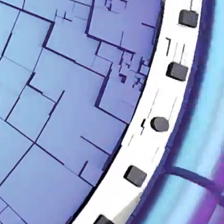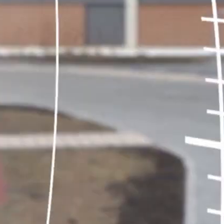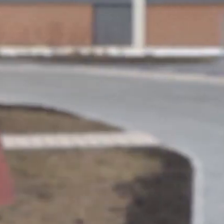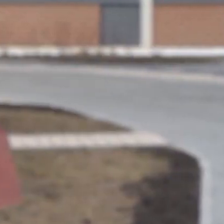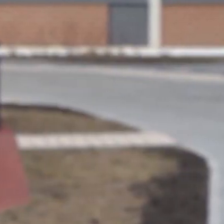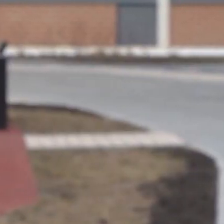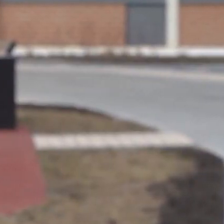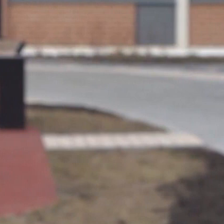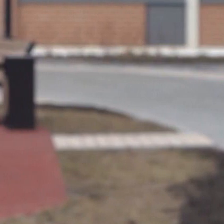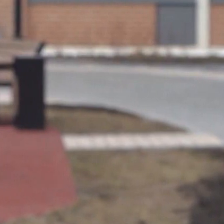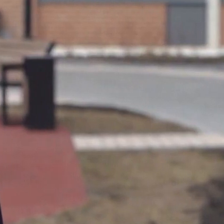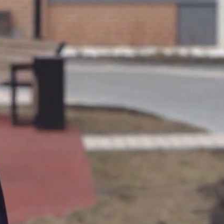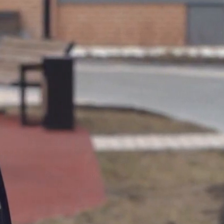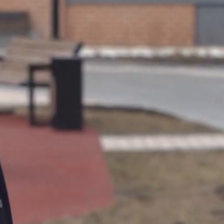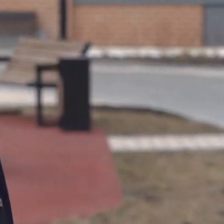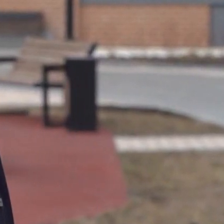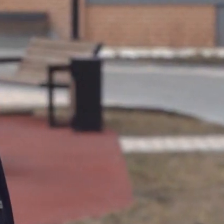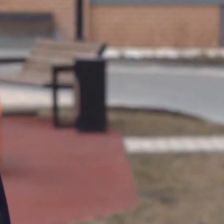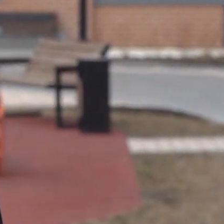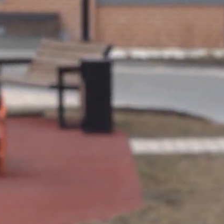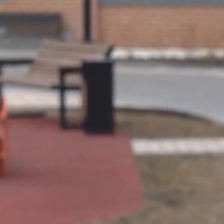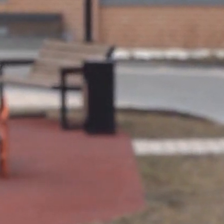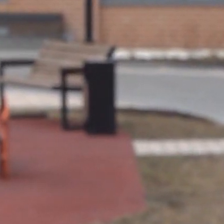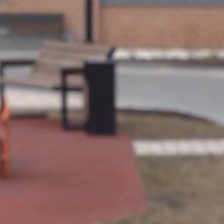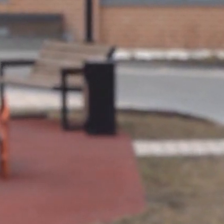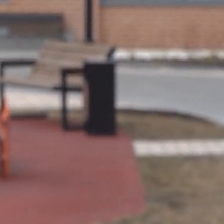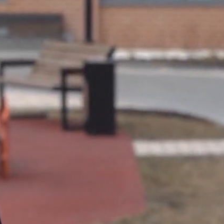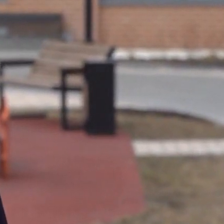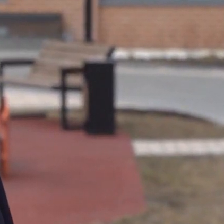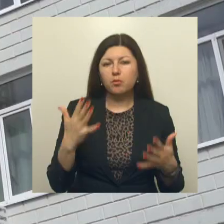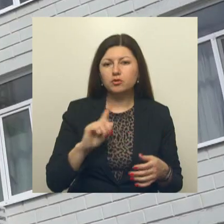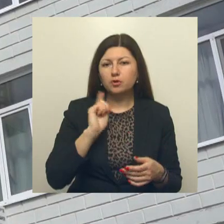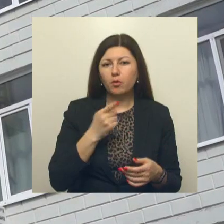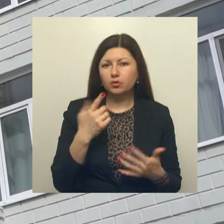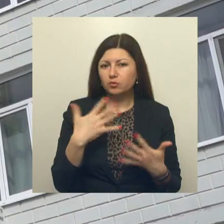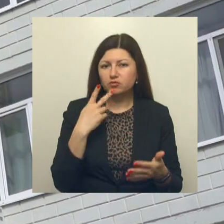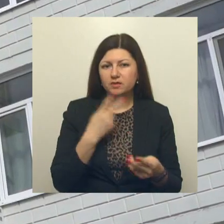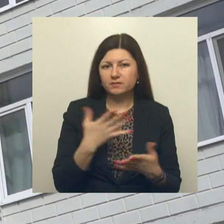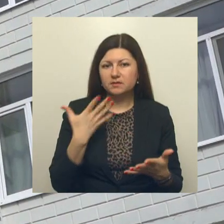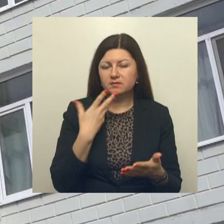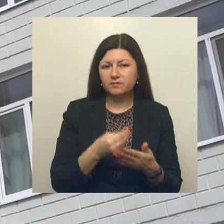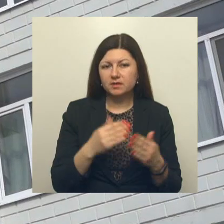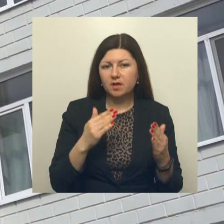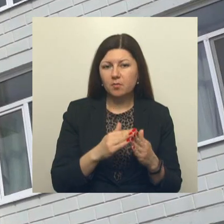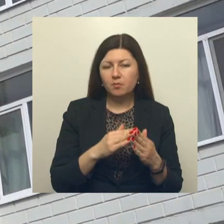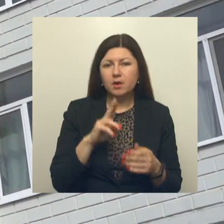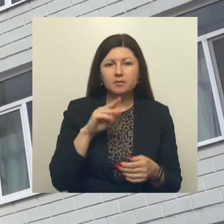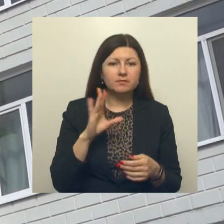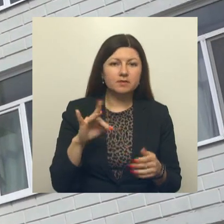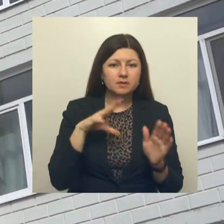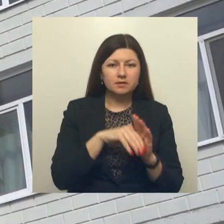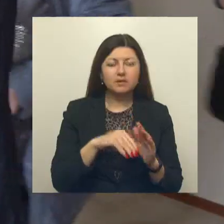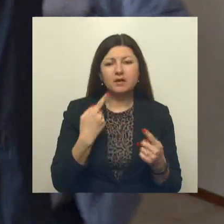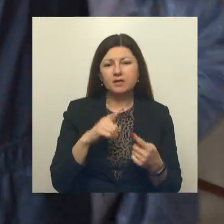Люди перенесли огромный стресс, больше года уже не видят своих домов. Пункт временного размещения в